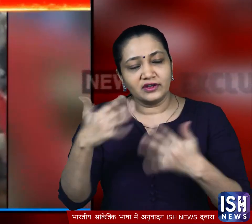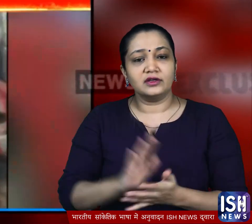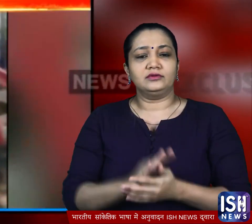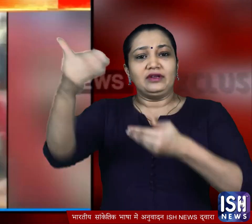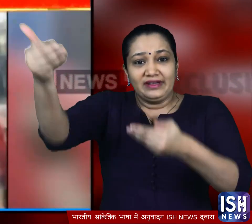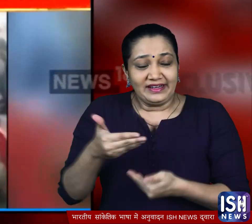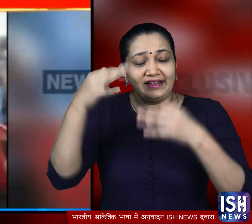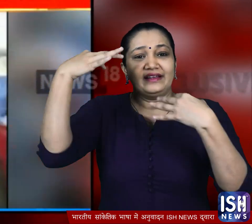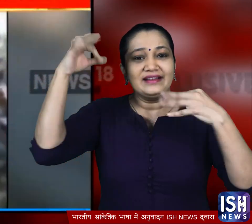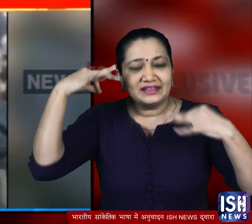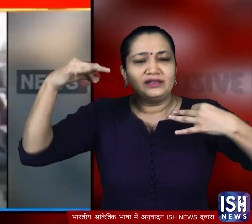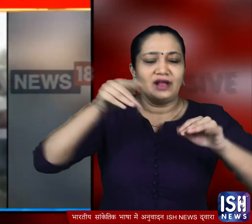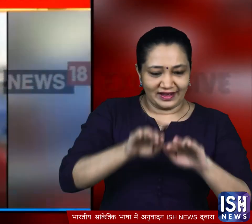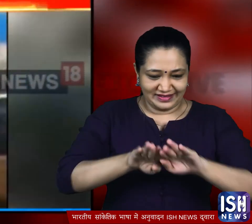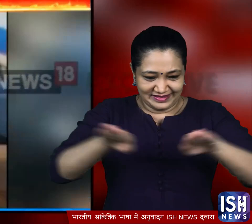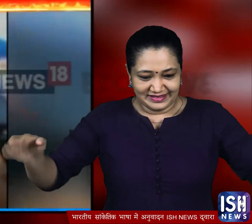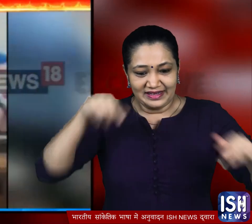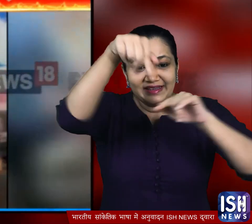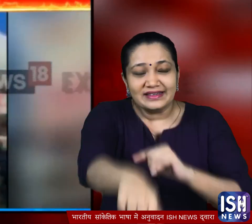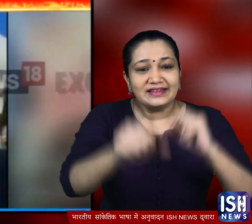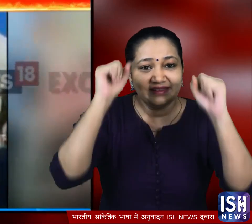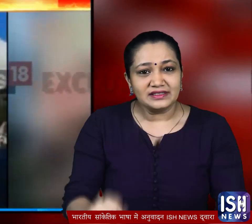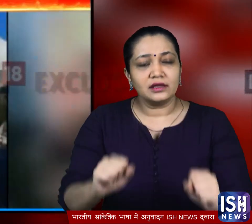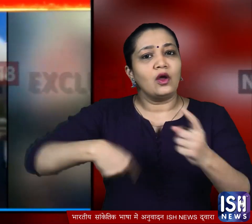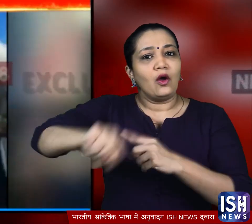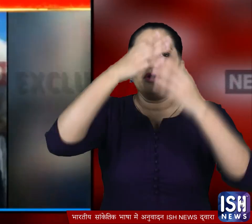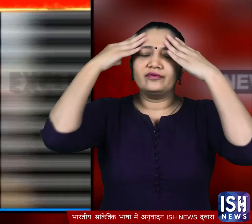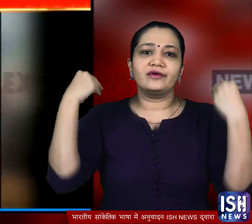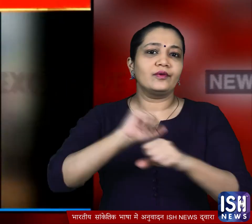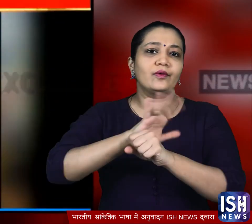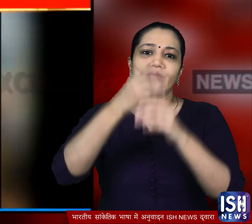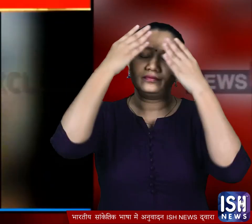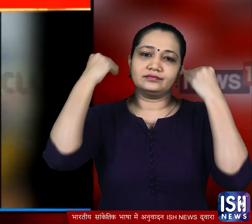जिनको डांस करता देख मंच के नीचे बैठे लोग महामारी के खतरे को ही भुला बैठे।